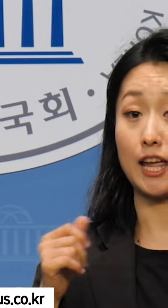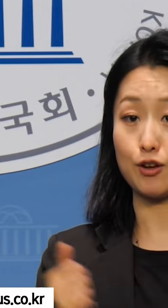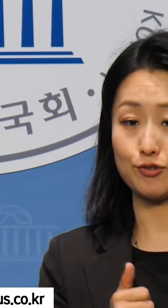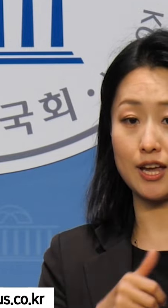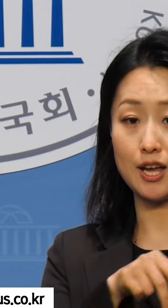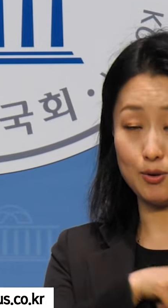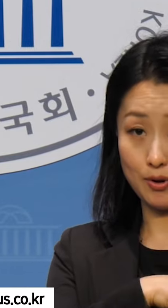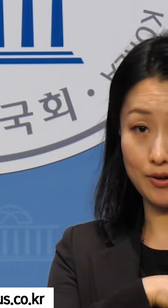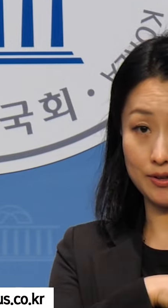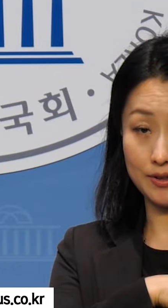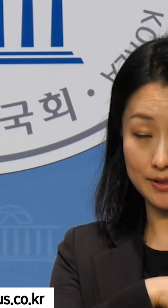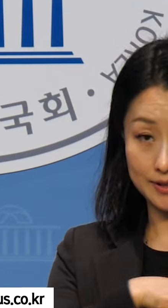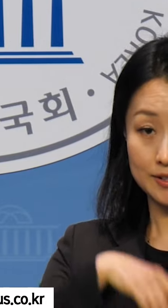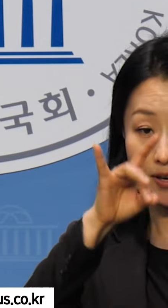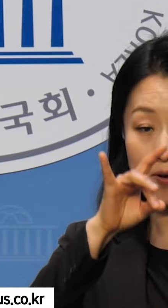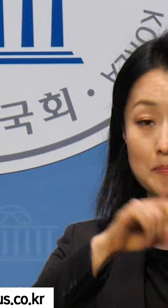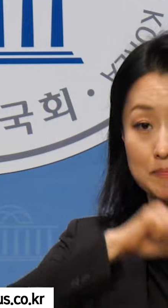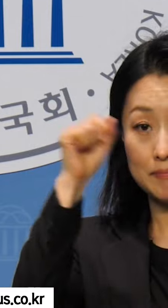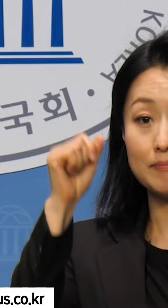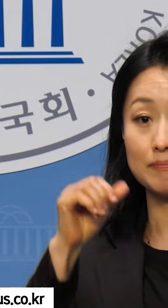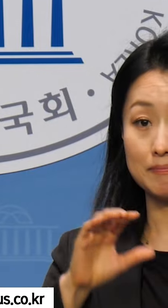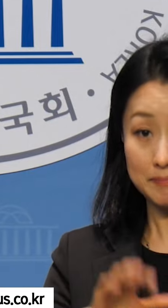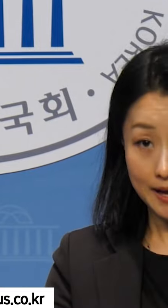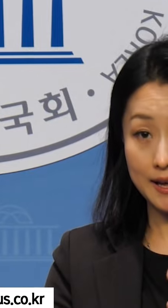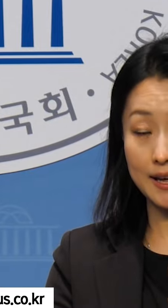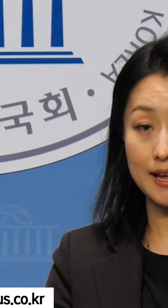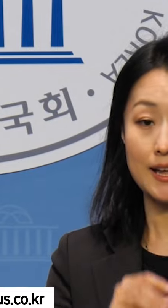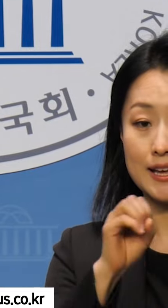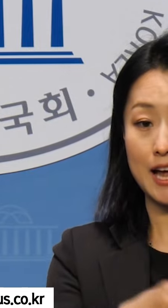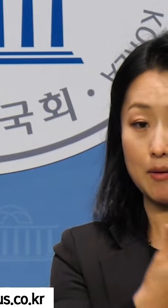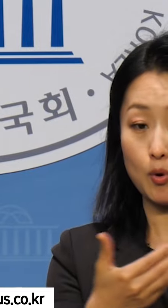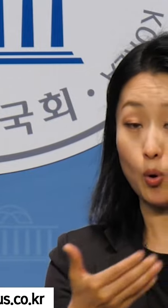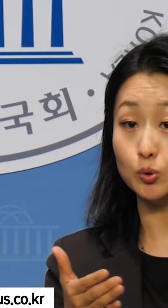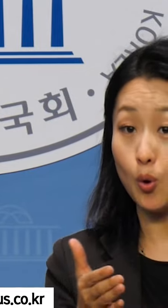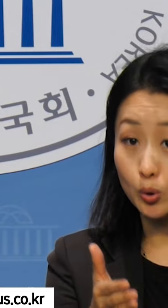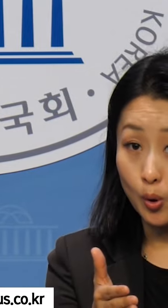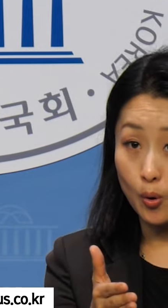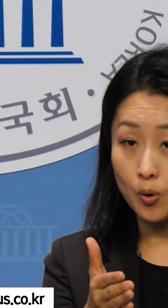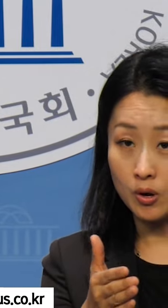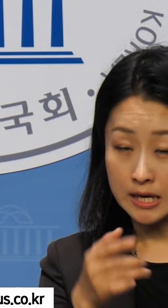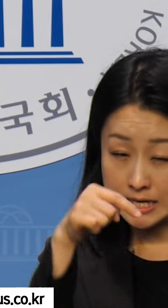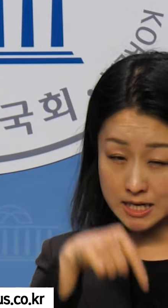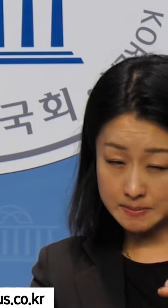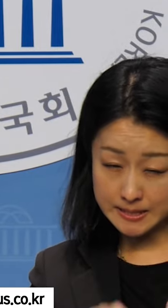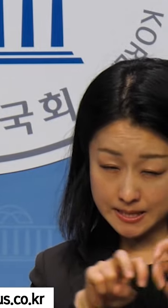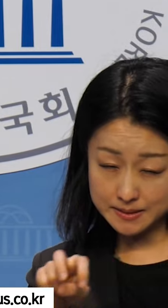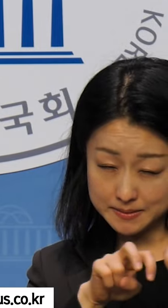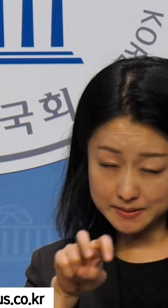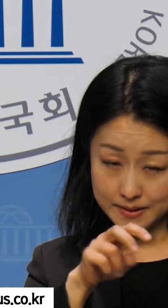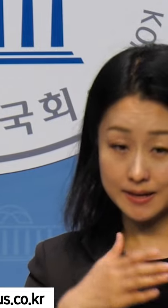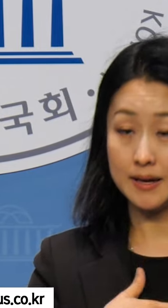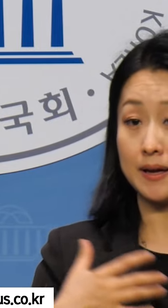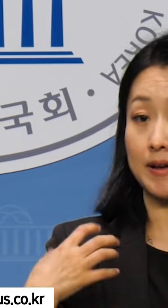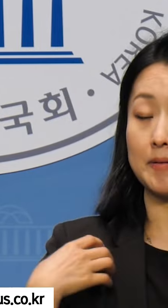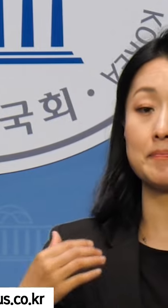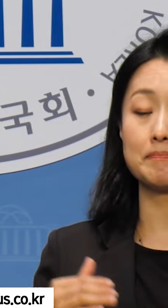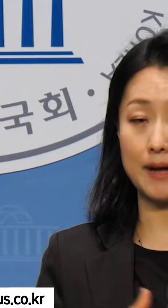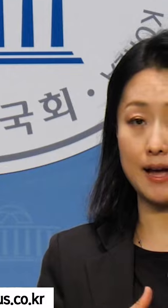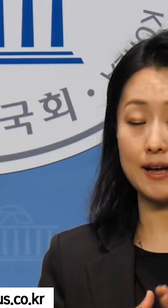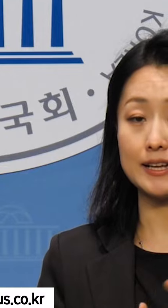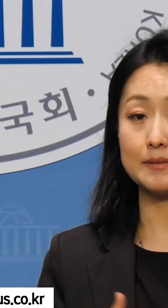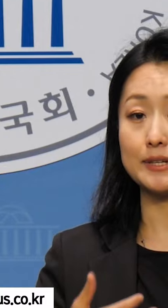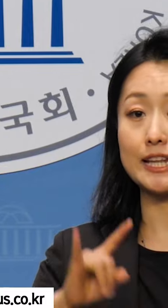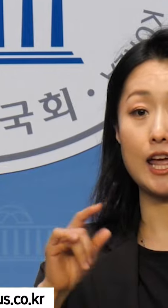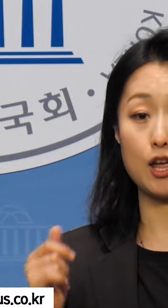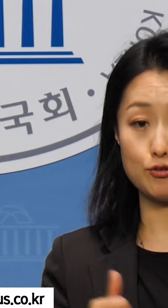초선 의원 시절 서울 양평간 고속도로 종점변경 특혜 의혹을 누구보다도 깊이 있게 파고들었습니다. 22대